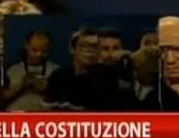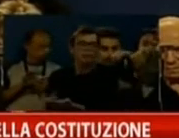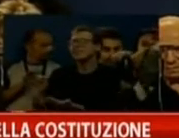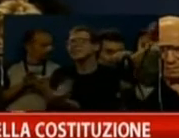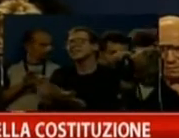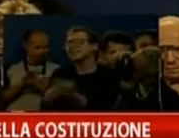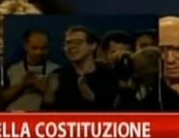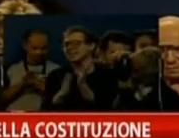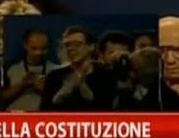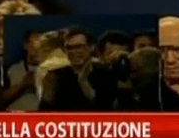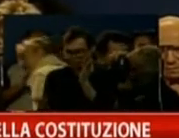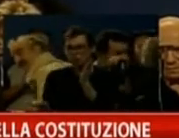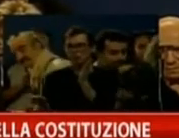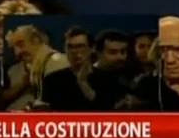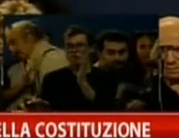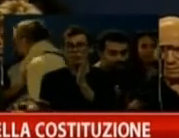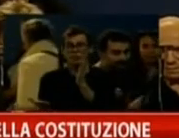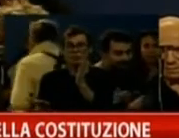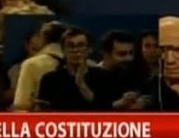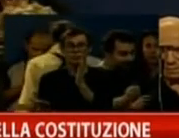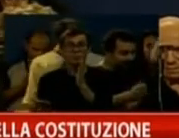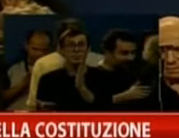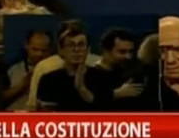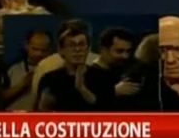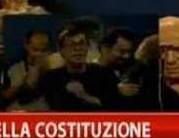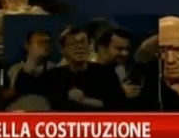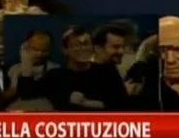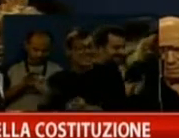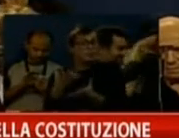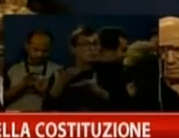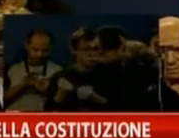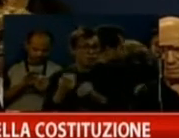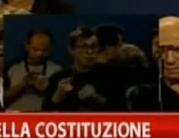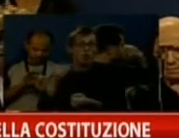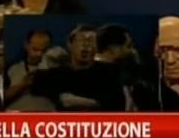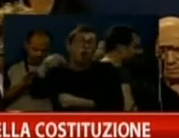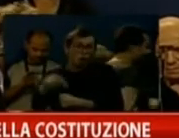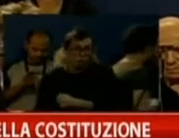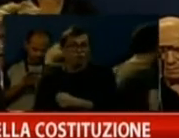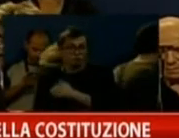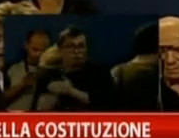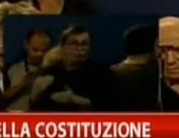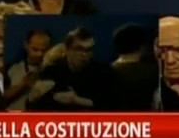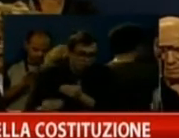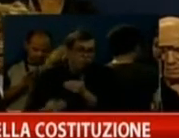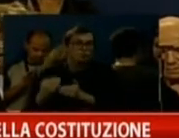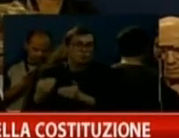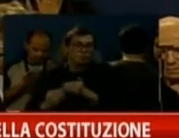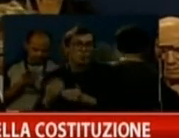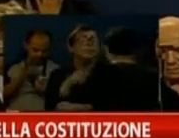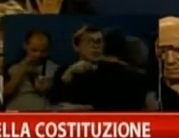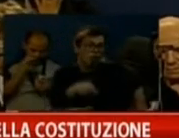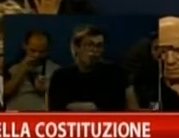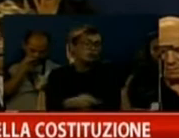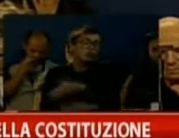ripetutamente ricordato, avrebbero già fatto un pezzo importante di cammino, e oggi ci troveremmo di fronte alla possibilità